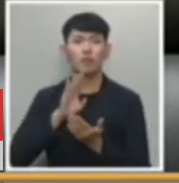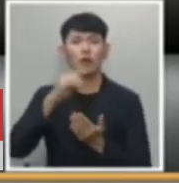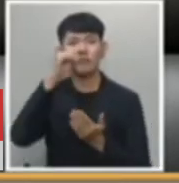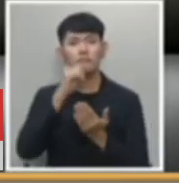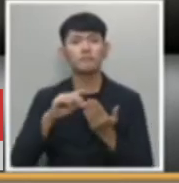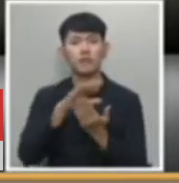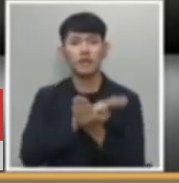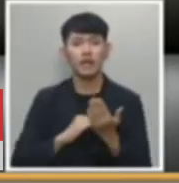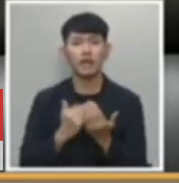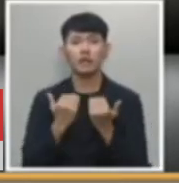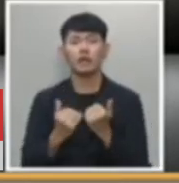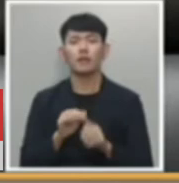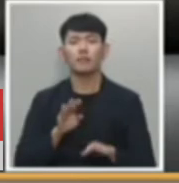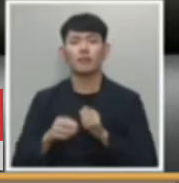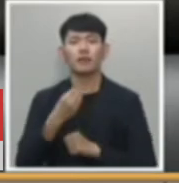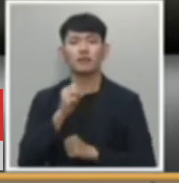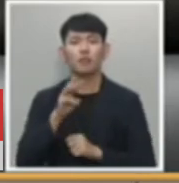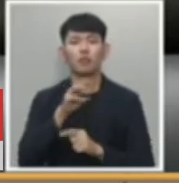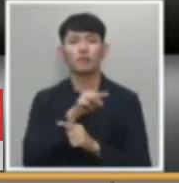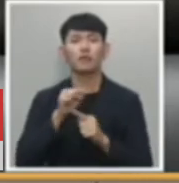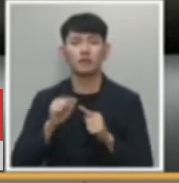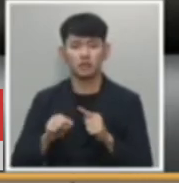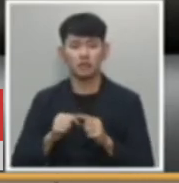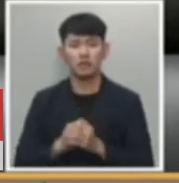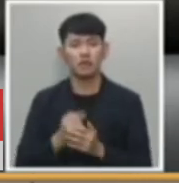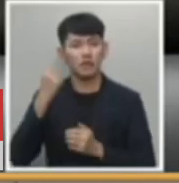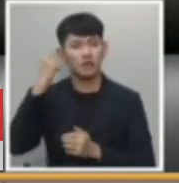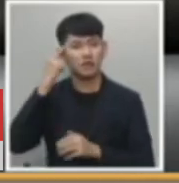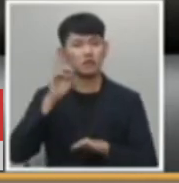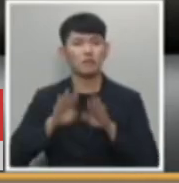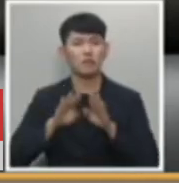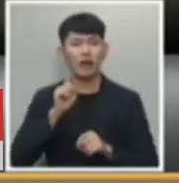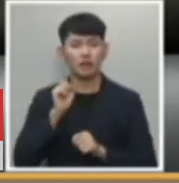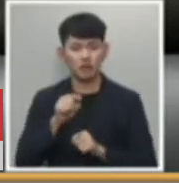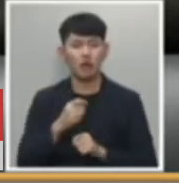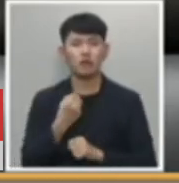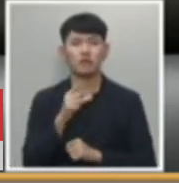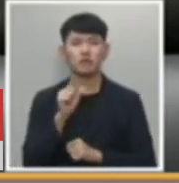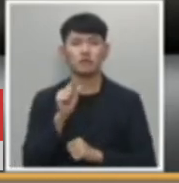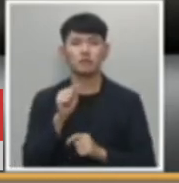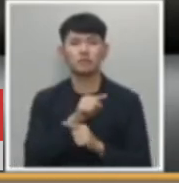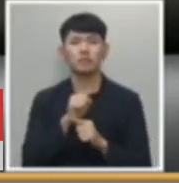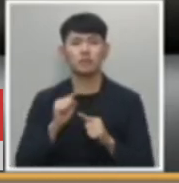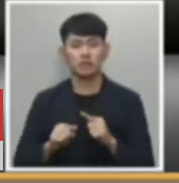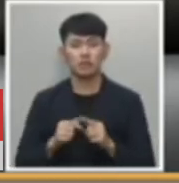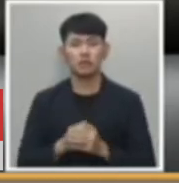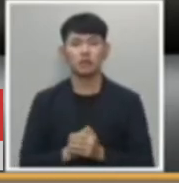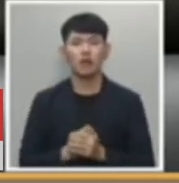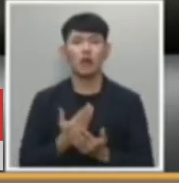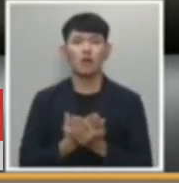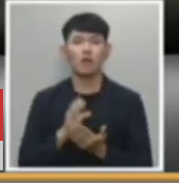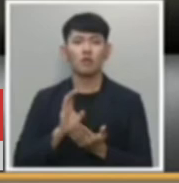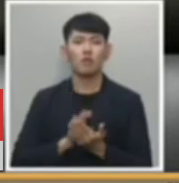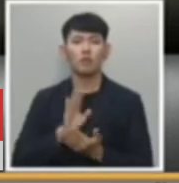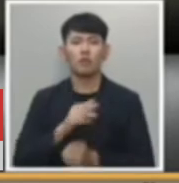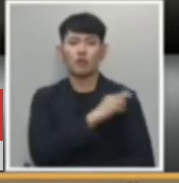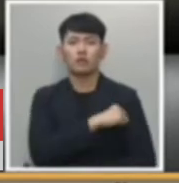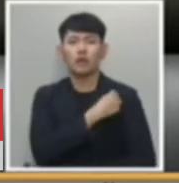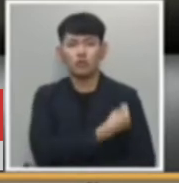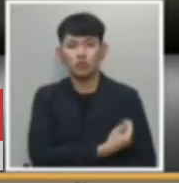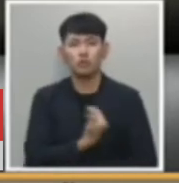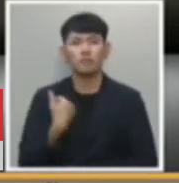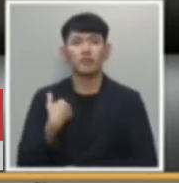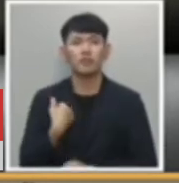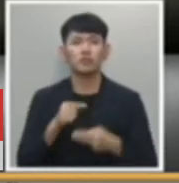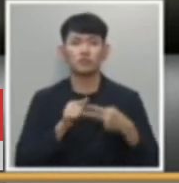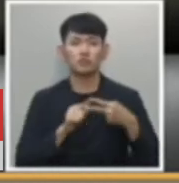เราประมาณ16%กว่านะครับควรจะประมาณ 20% นะครับงบทางสาธารณสุขเนี่ยเรามีอยู่2ตัวนะครับคือง